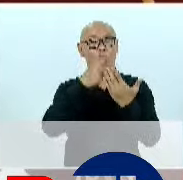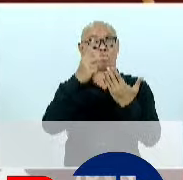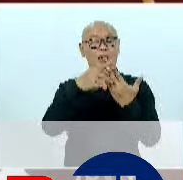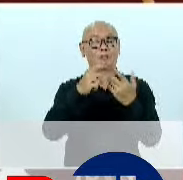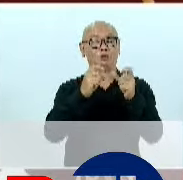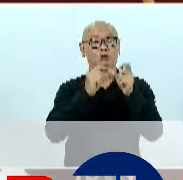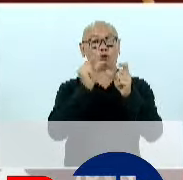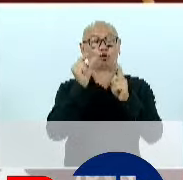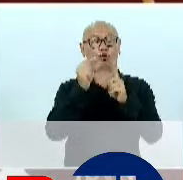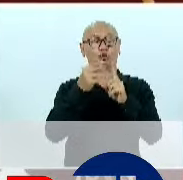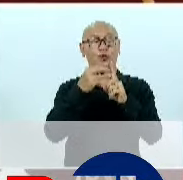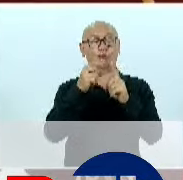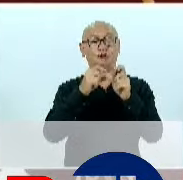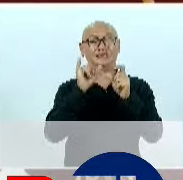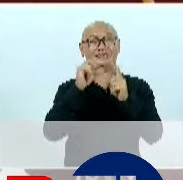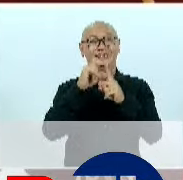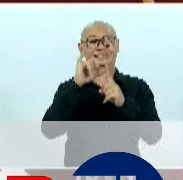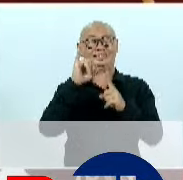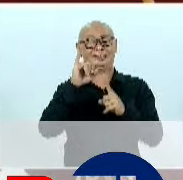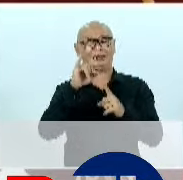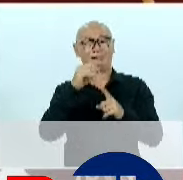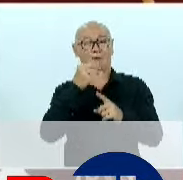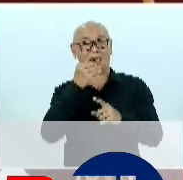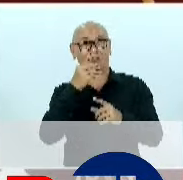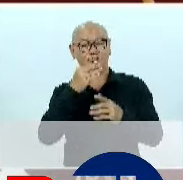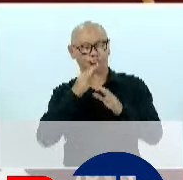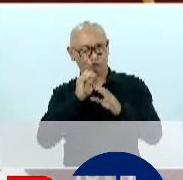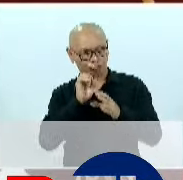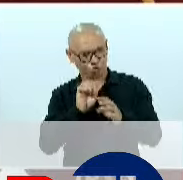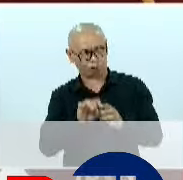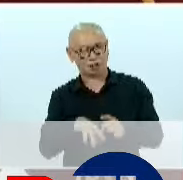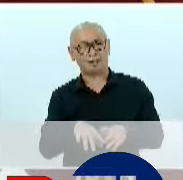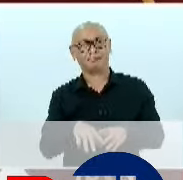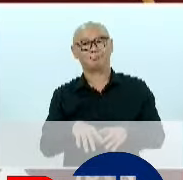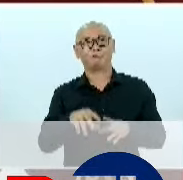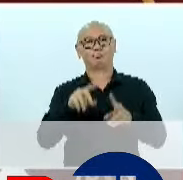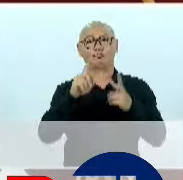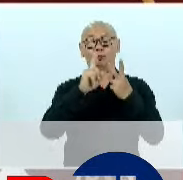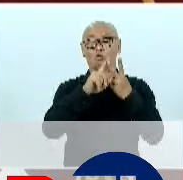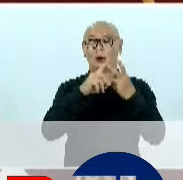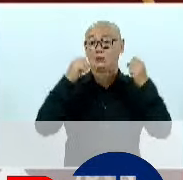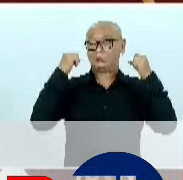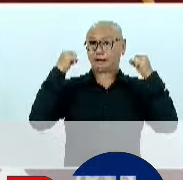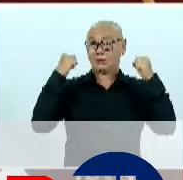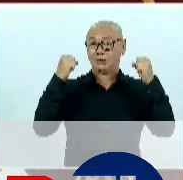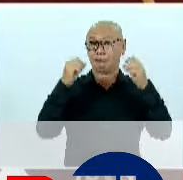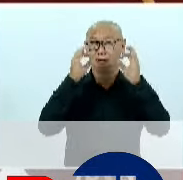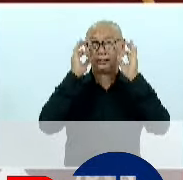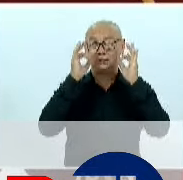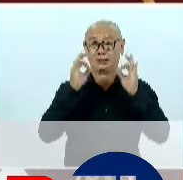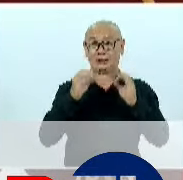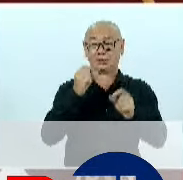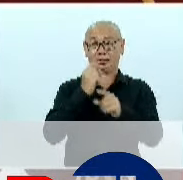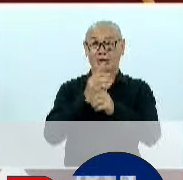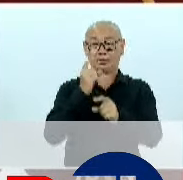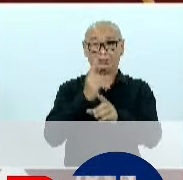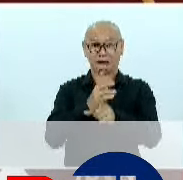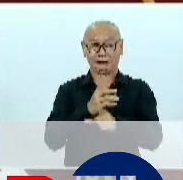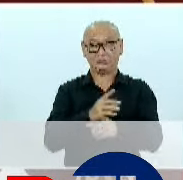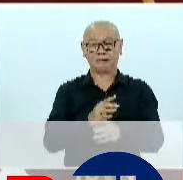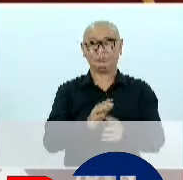subsidi pangan murah dua kesehatan dan pendidikan gratis